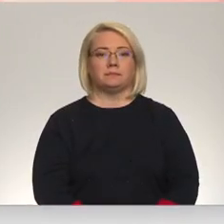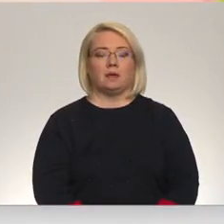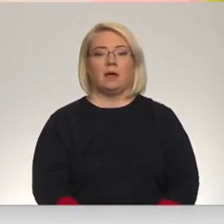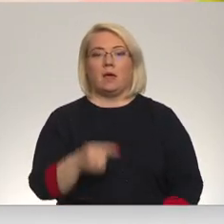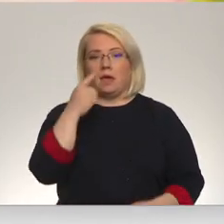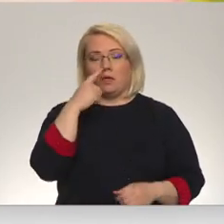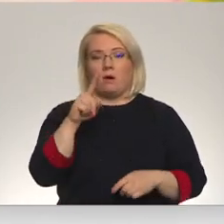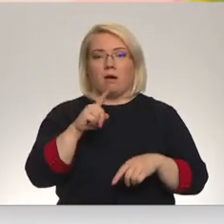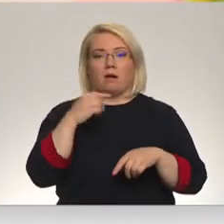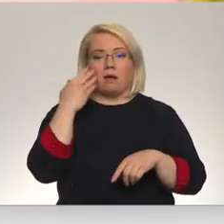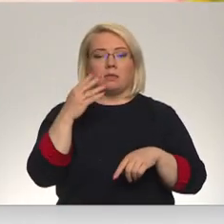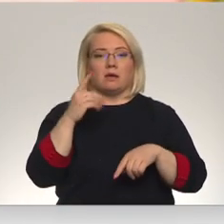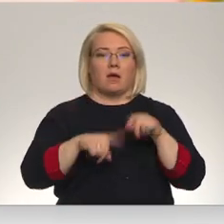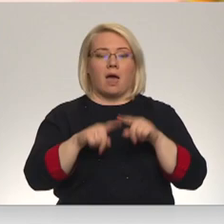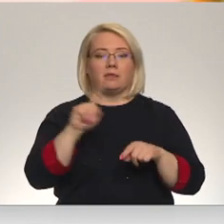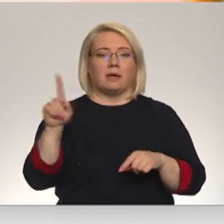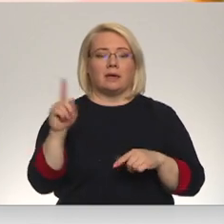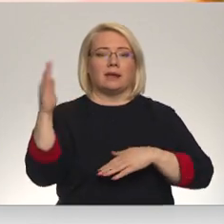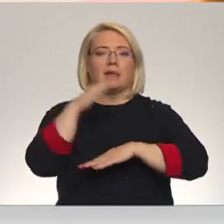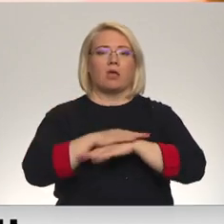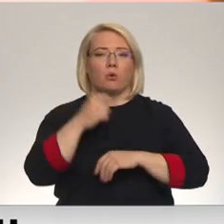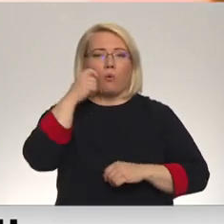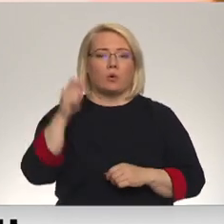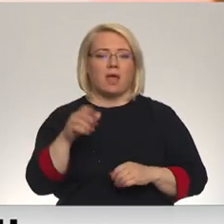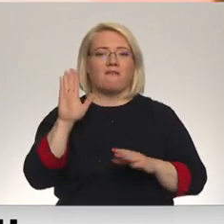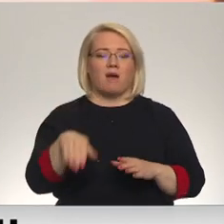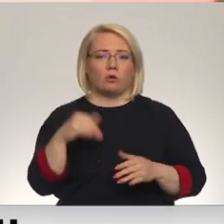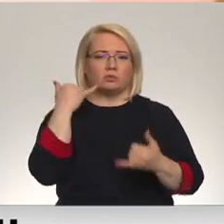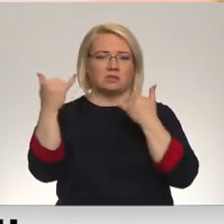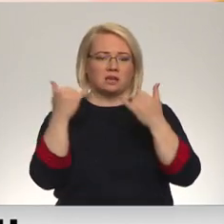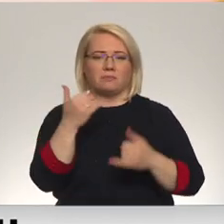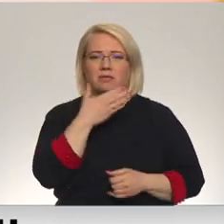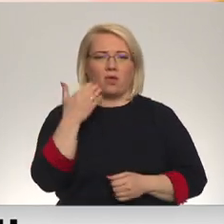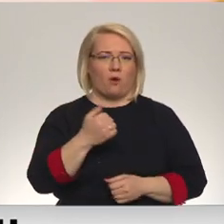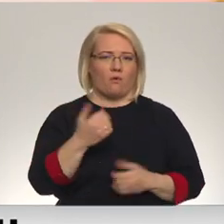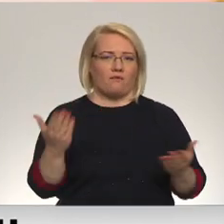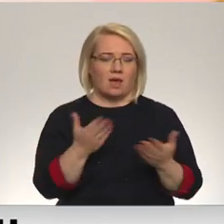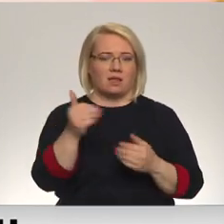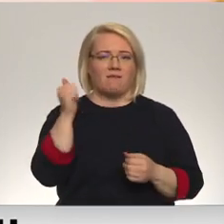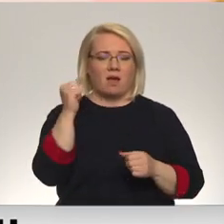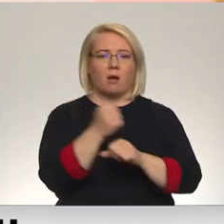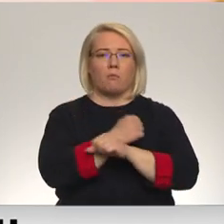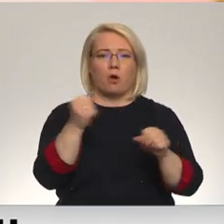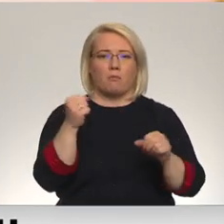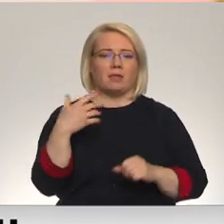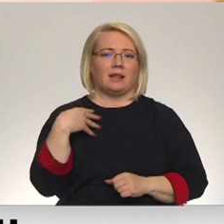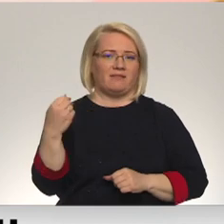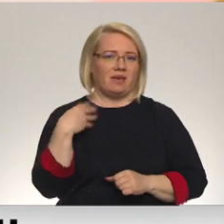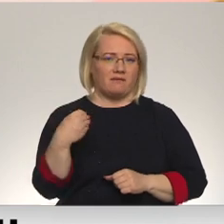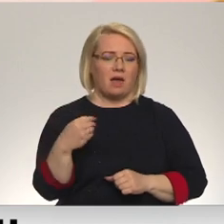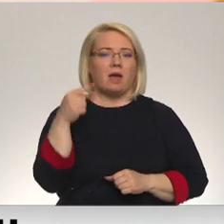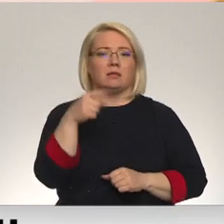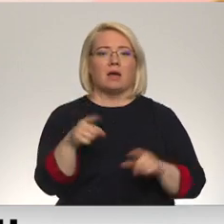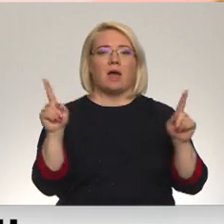Kopš Radi ir Rietumu Ukrainā ir iespējams sazināties, bet tur arī nav viegli. Vakar tika bombardēta Ļviva. Ziniet, tā